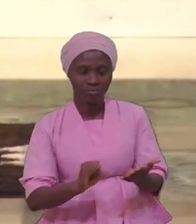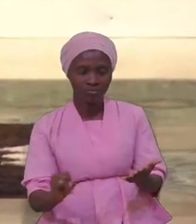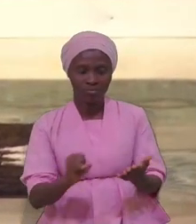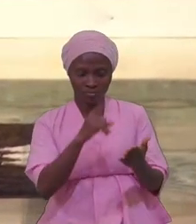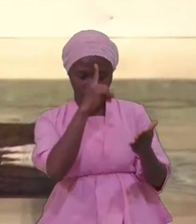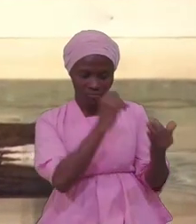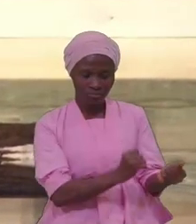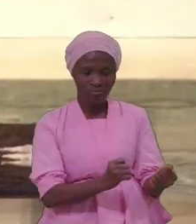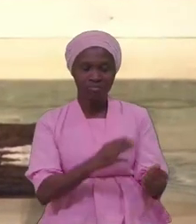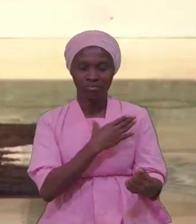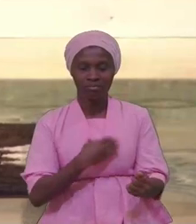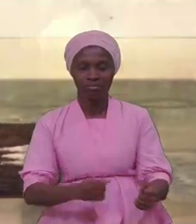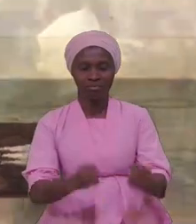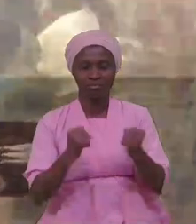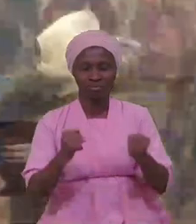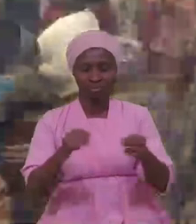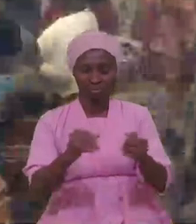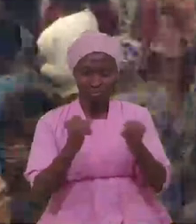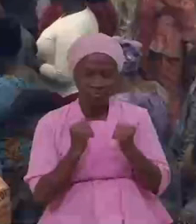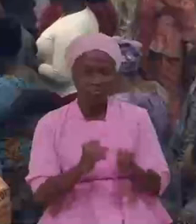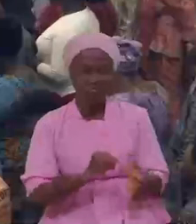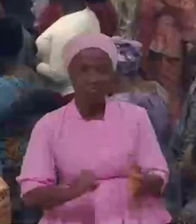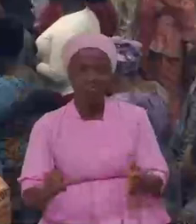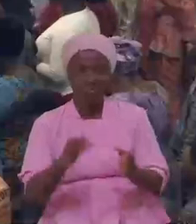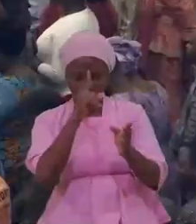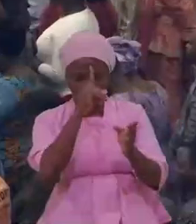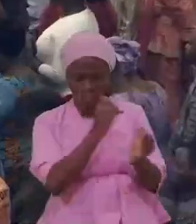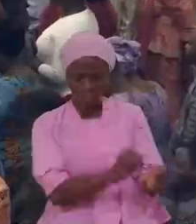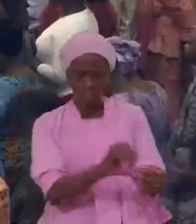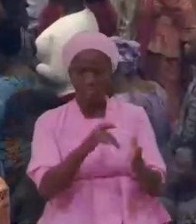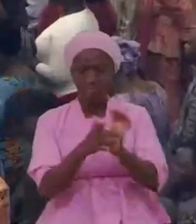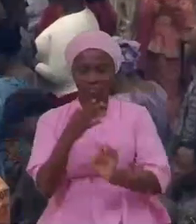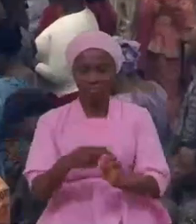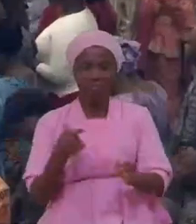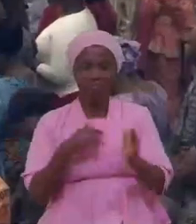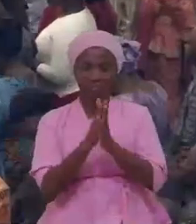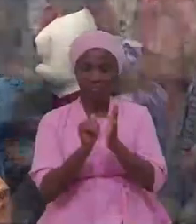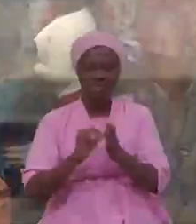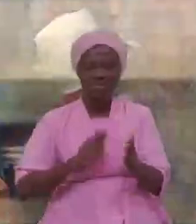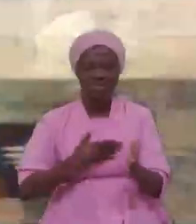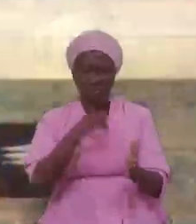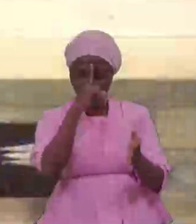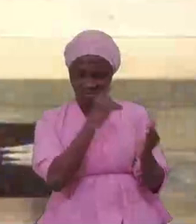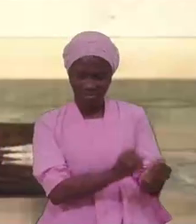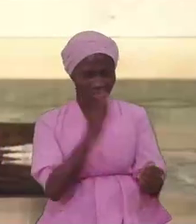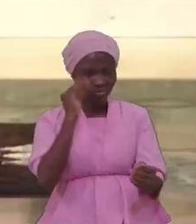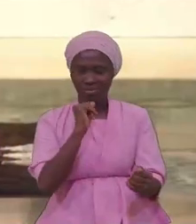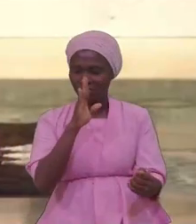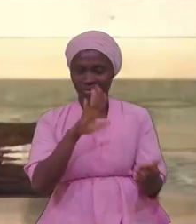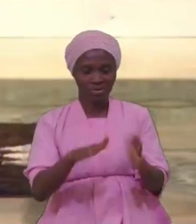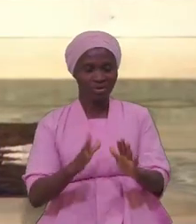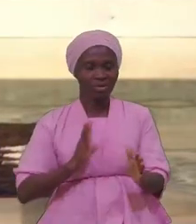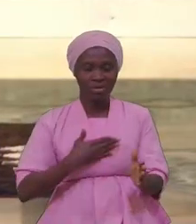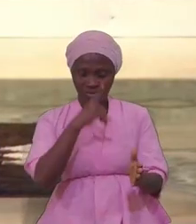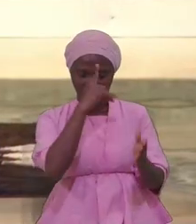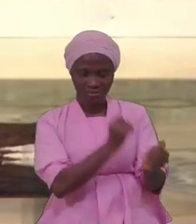sanctificatrice et qui fortifie au nom de Jésus-Christ. Je prie que notre foi ne soit pas morte, que notre foi